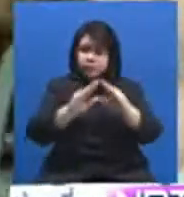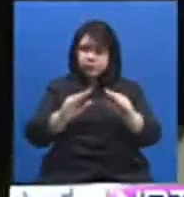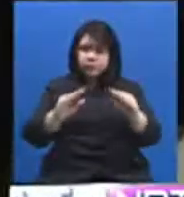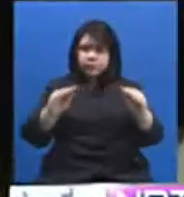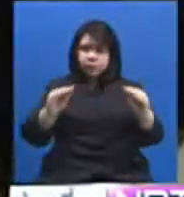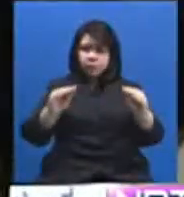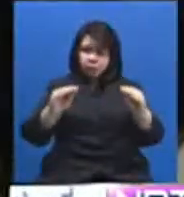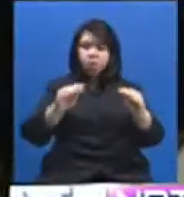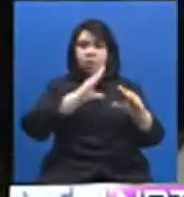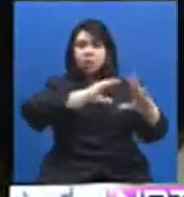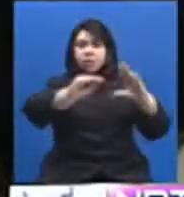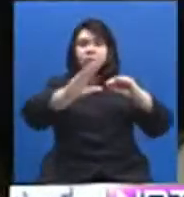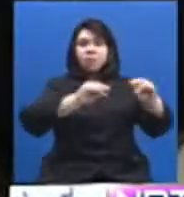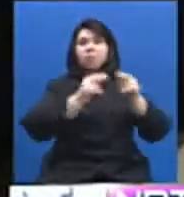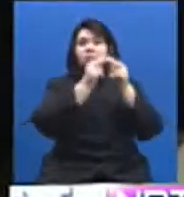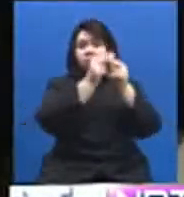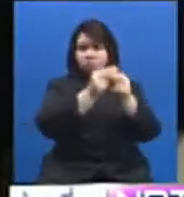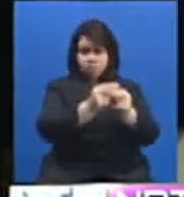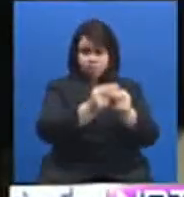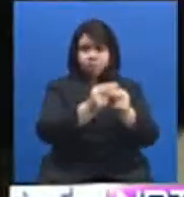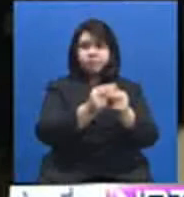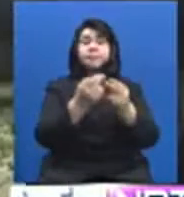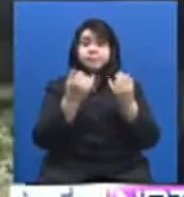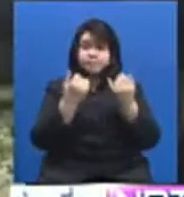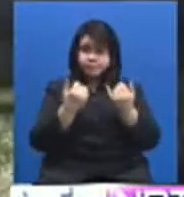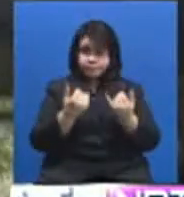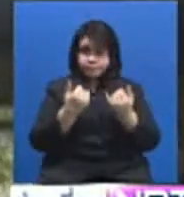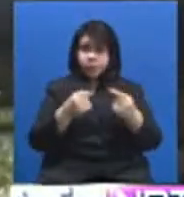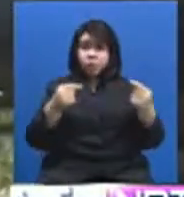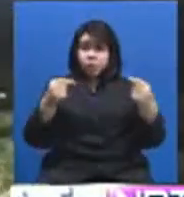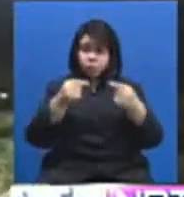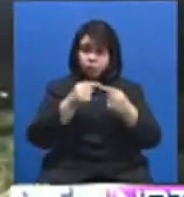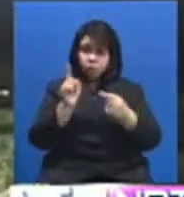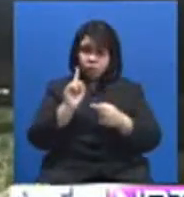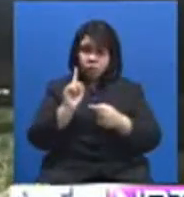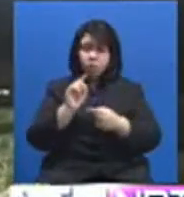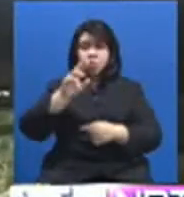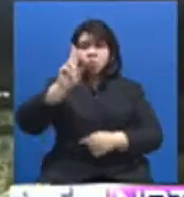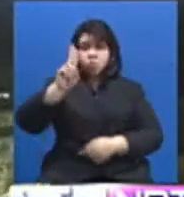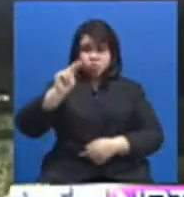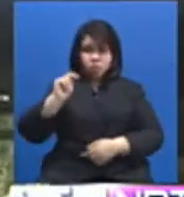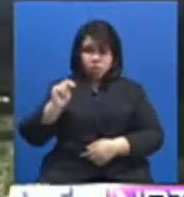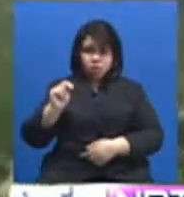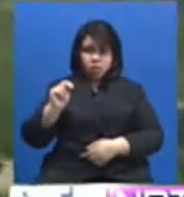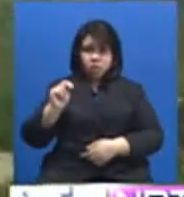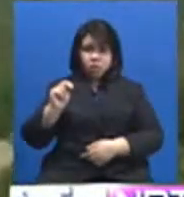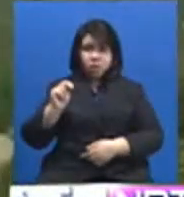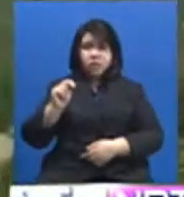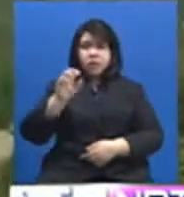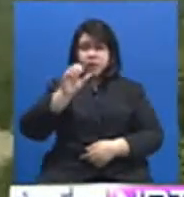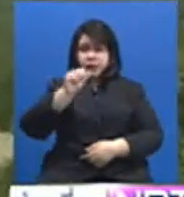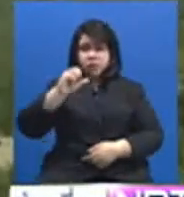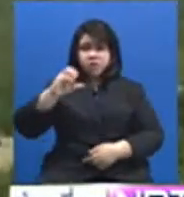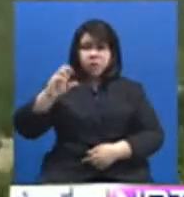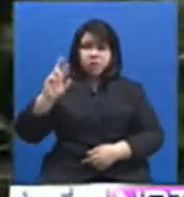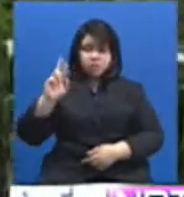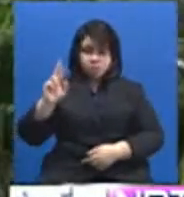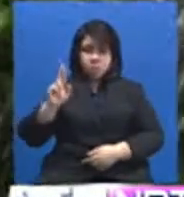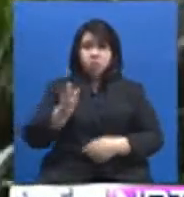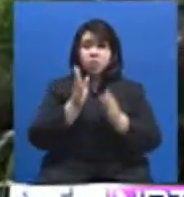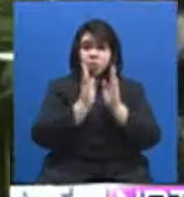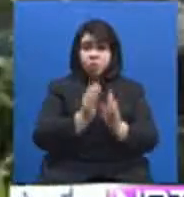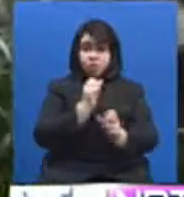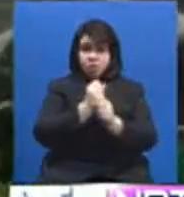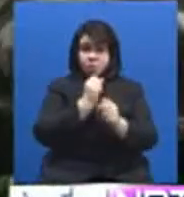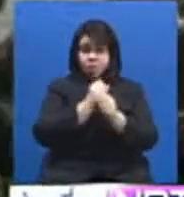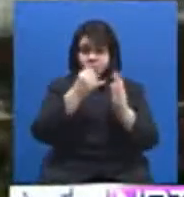กลับไปซึ่งเจ้าหน้าที่ภาคสนามสำนักงานค้าหลวงใหญ่ผู้ลี้ภัยแห่งสหประชาชาติหรือ UnSRที่ปฏิบัติงาน